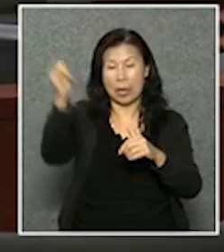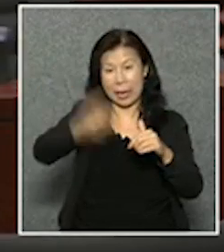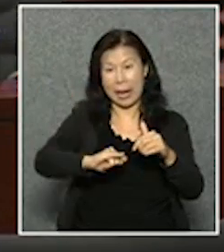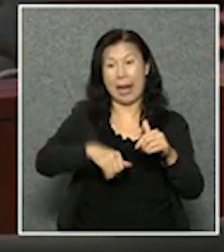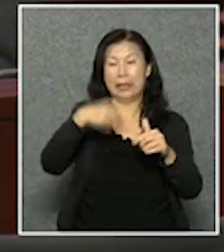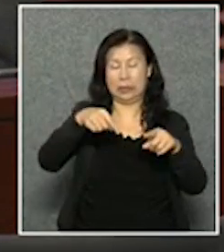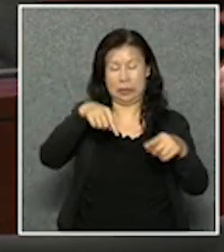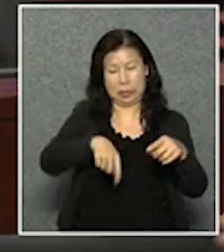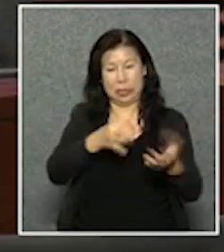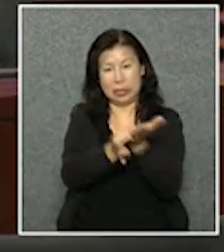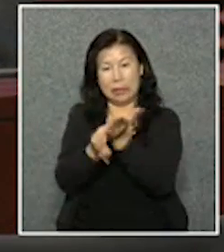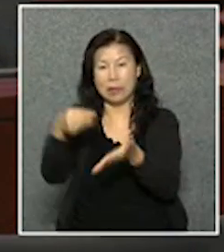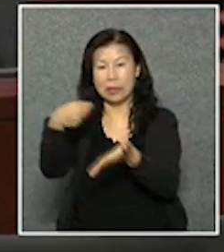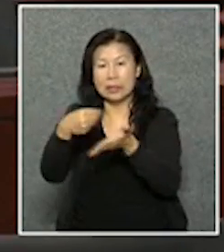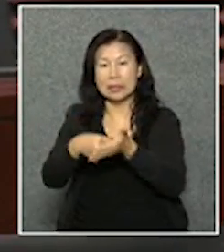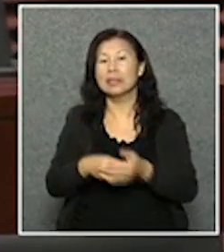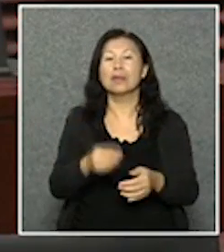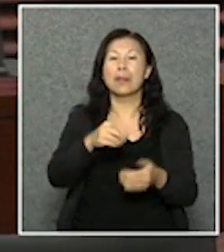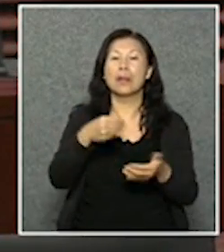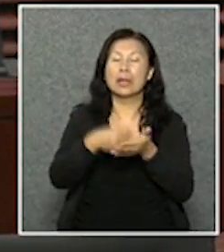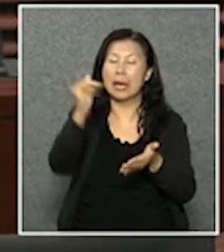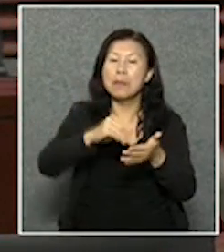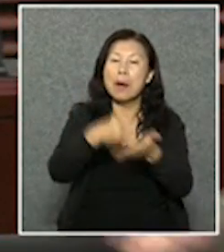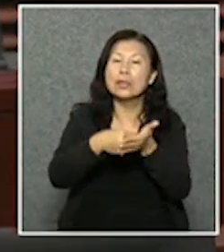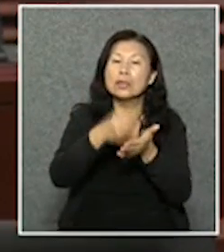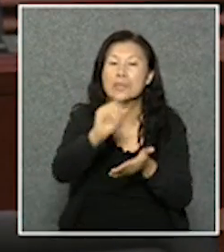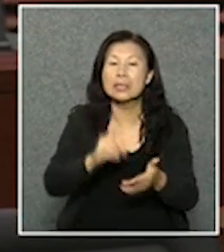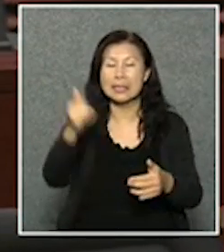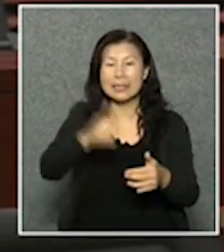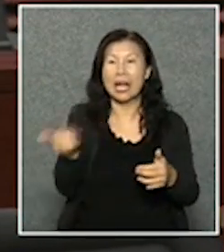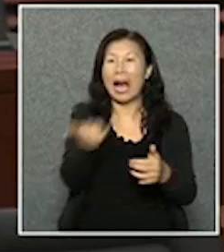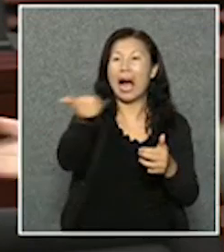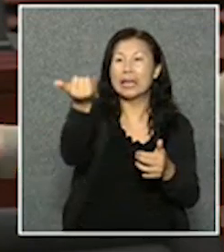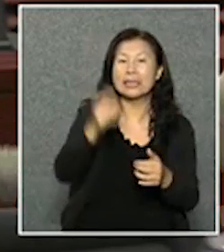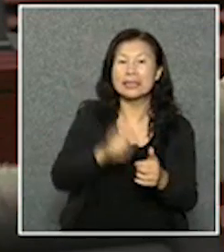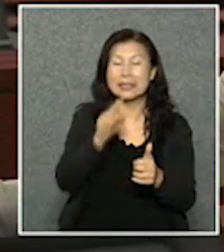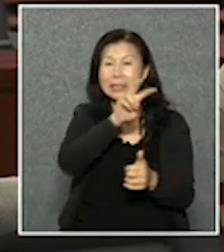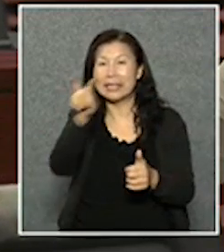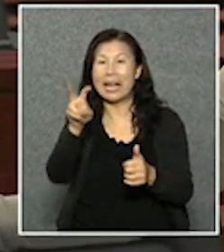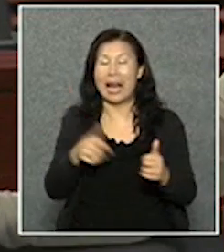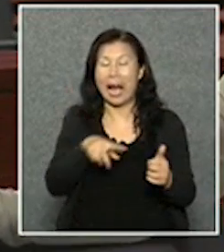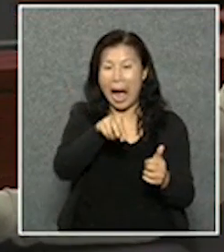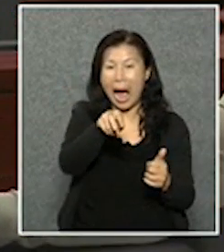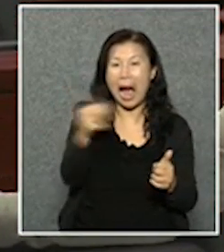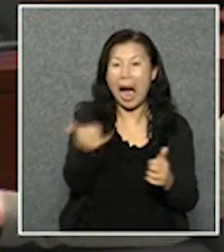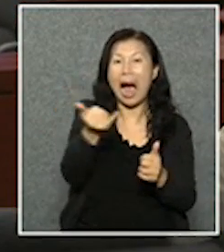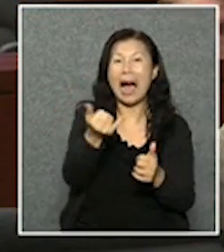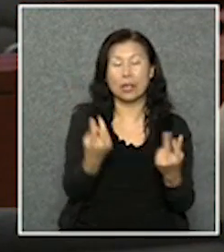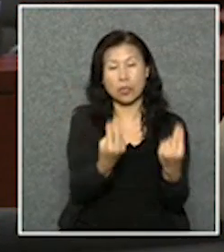哋呢度買嘢，你唔係嚟呢度去買嘢係叫咩咧？叫佢嚟呢度行街啊，行公園啊